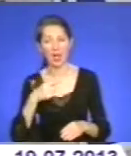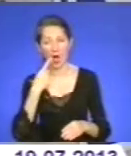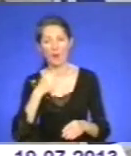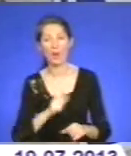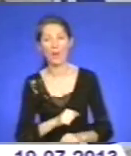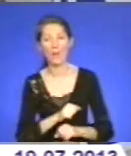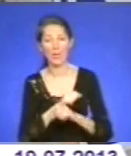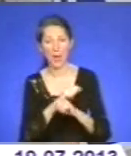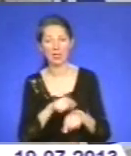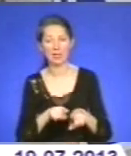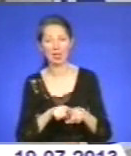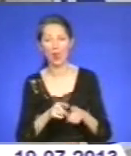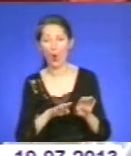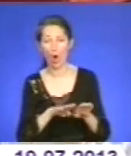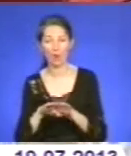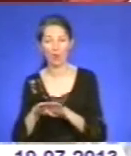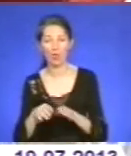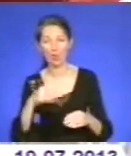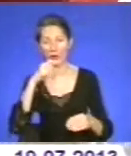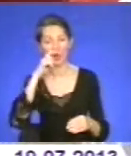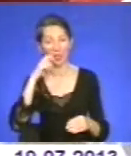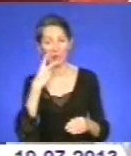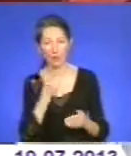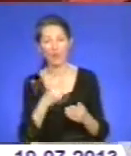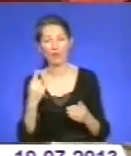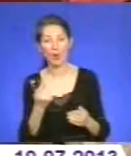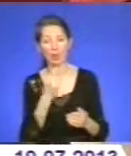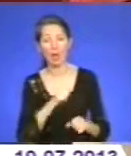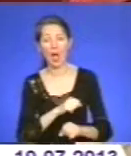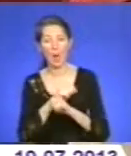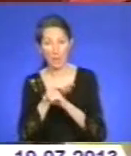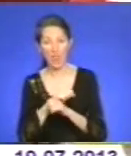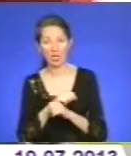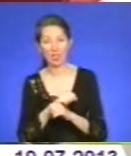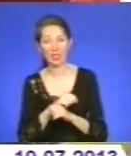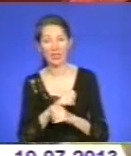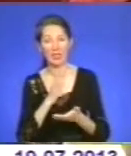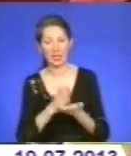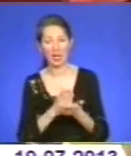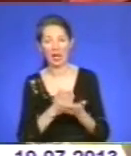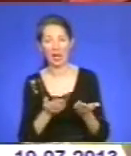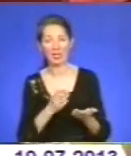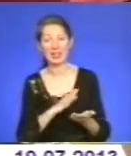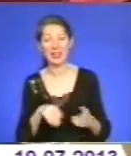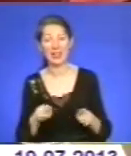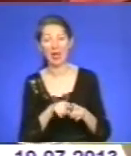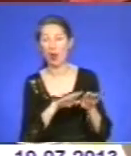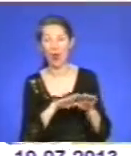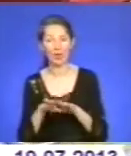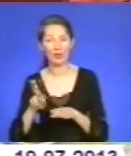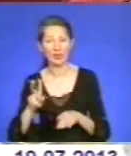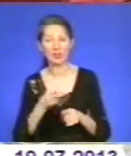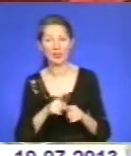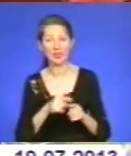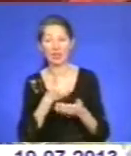на батьківщині бачить уперше. Паркінги є, ну я ж кажу, що вони не такого рівня, як цей.